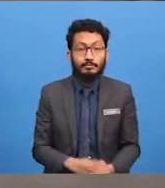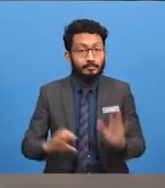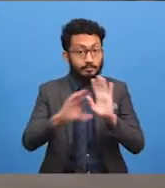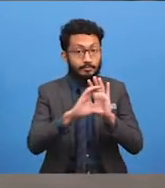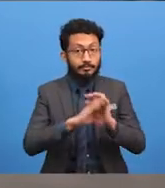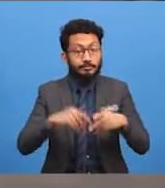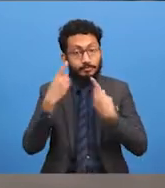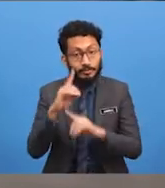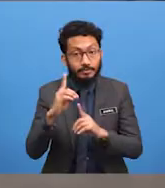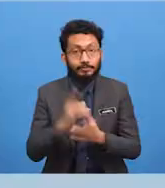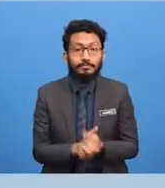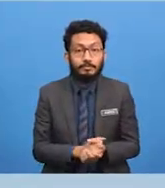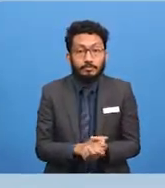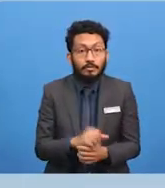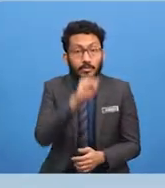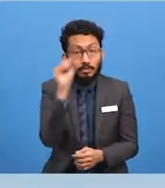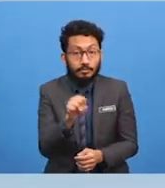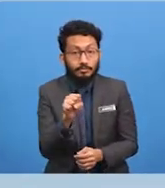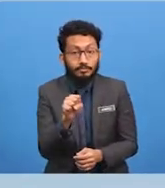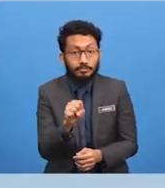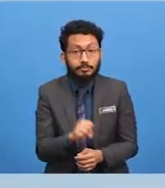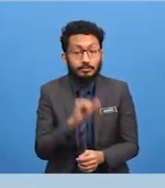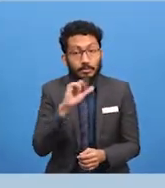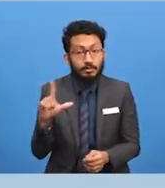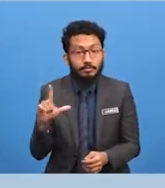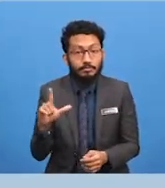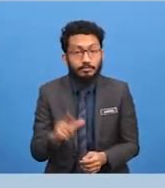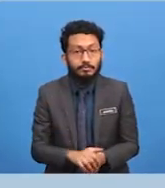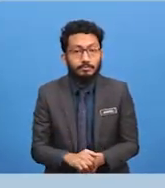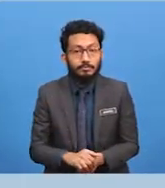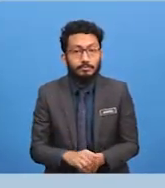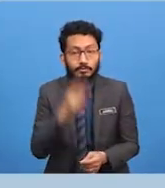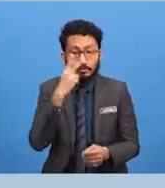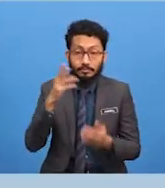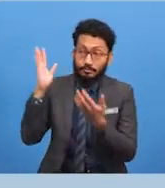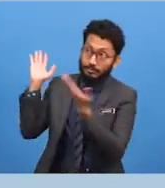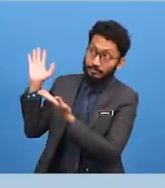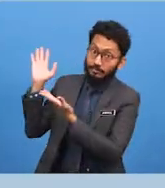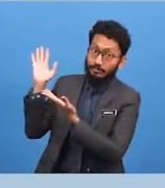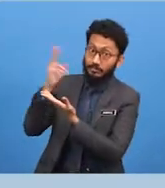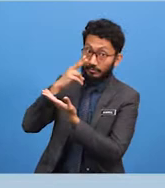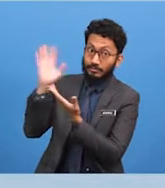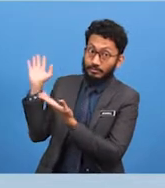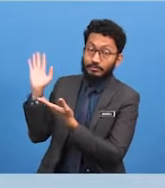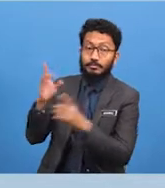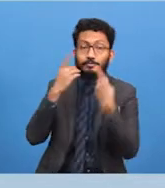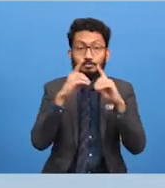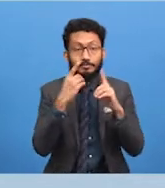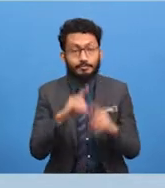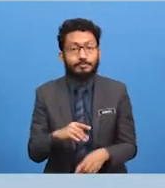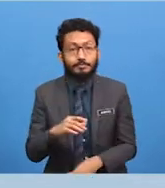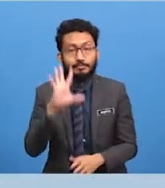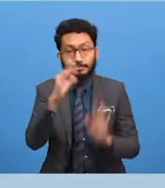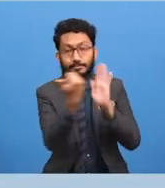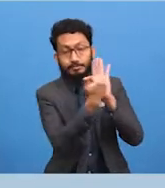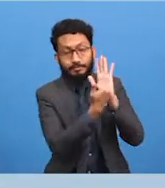Contoh jawapan bagi soalan di atas adalah seperti berikut. 5 proses perancangan ialah: